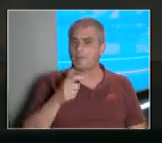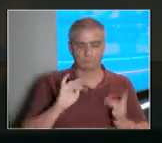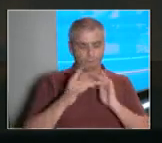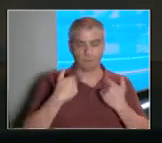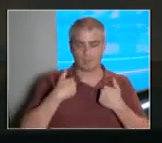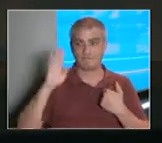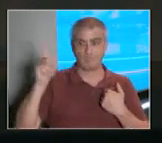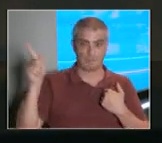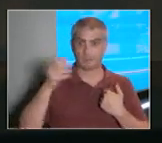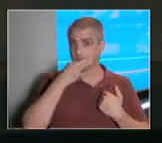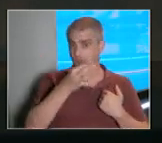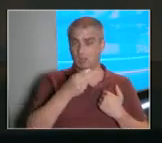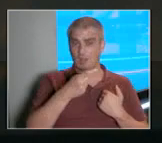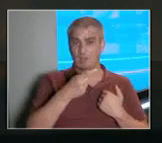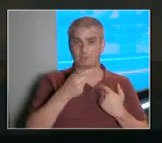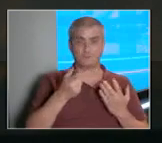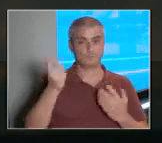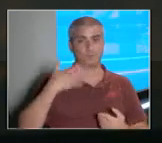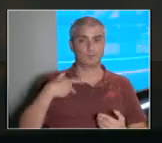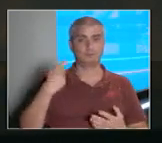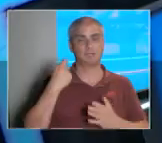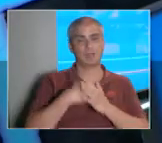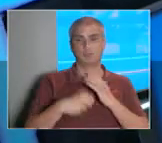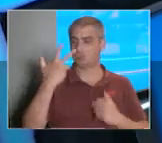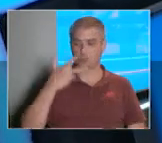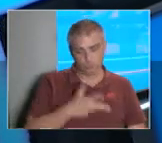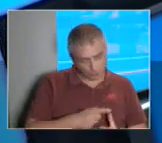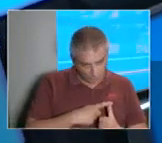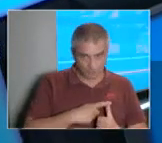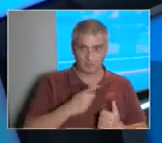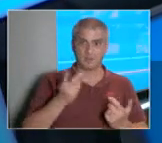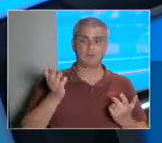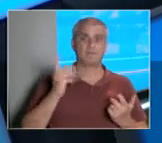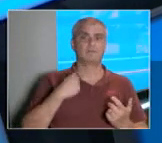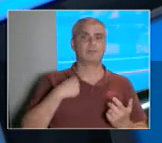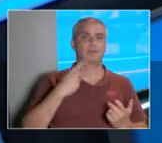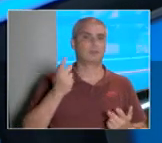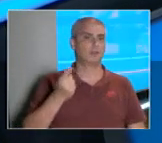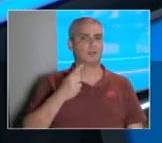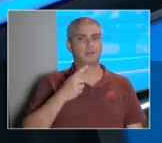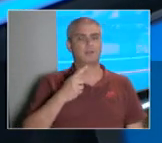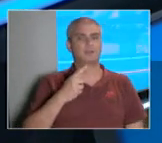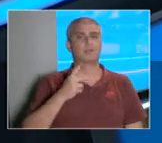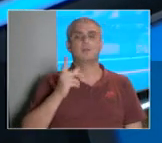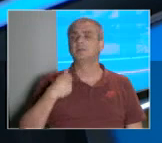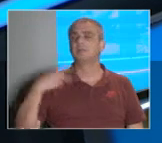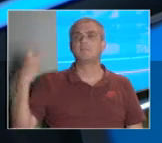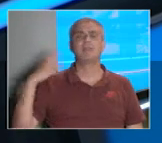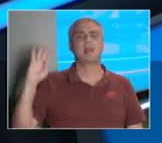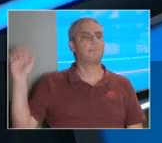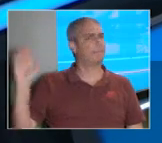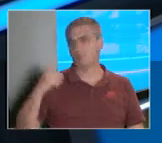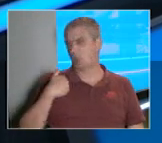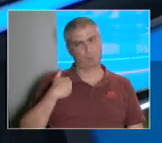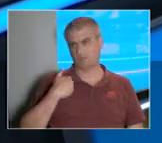ביני לבינו בשאלת ה... הוא רצה לקנות 3 צוללות, 3 סצינות לוחמה נגד צוללות, ומנעתי... שאלת ההתאמה של ליברמן. אז זה ביני לבין נתניהו, לא